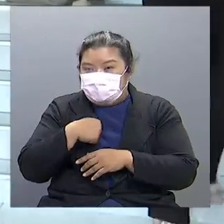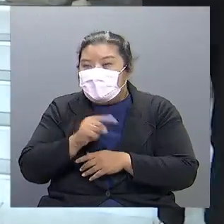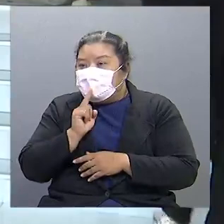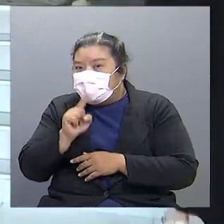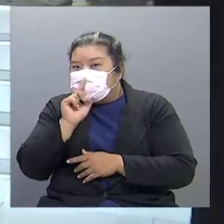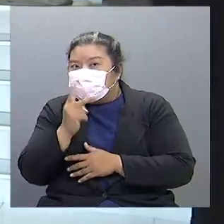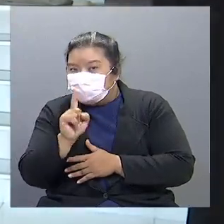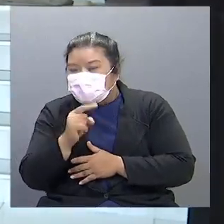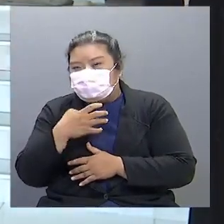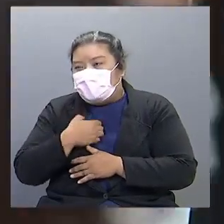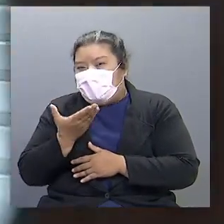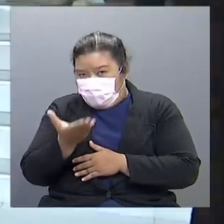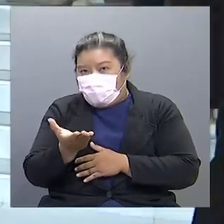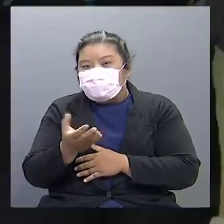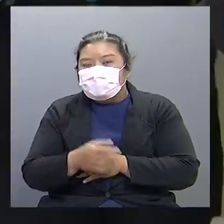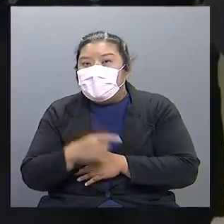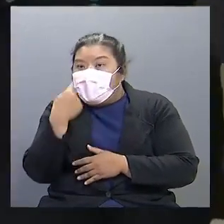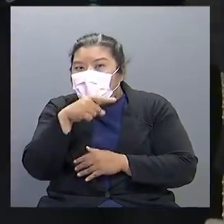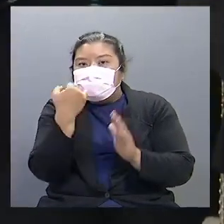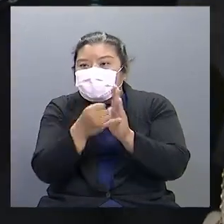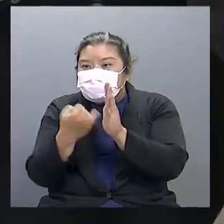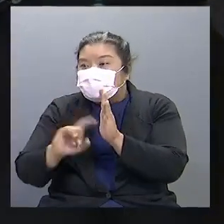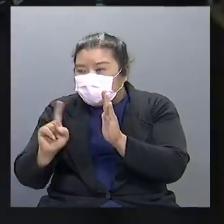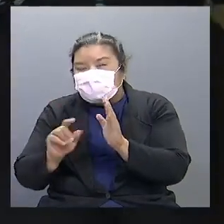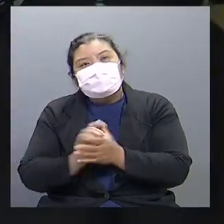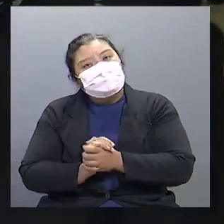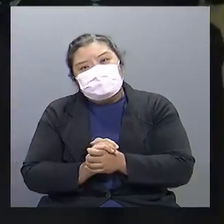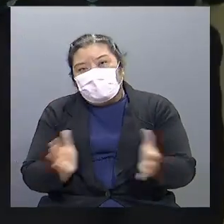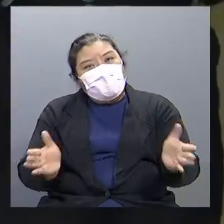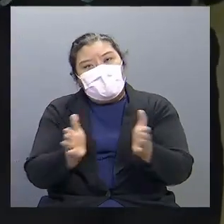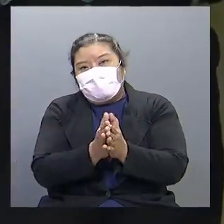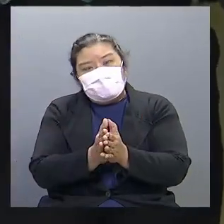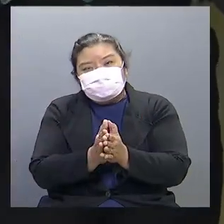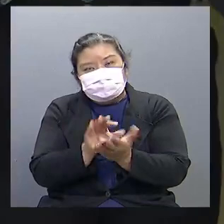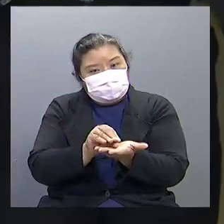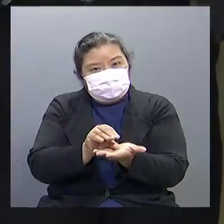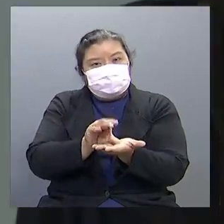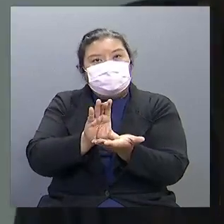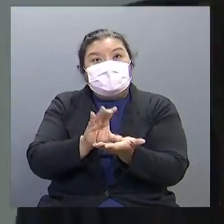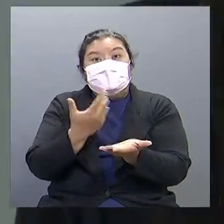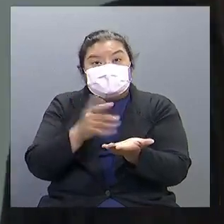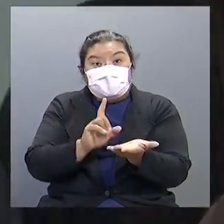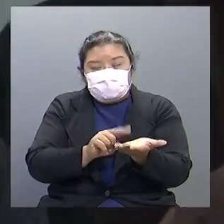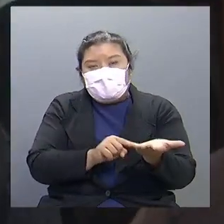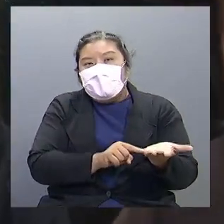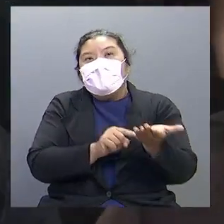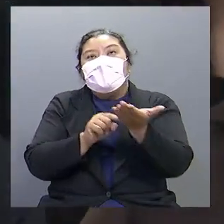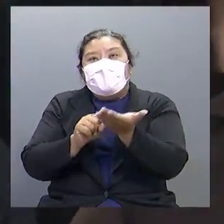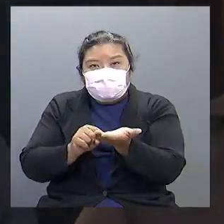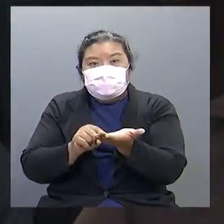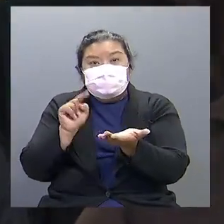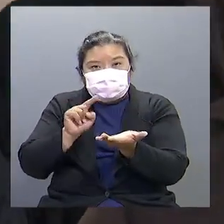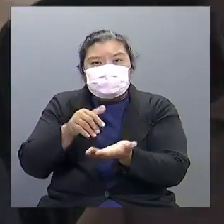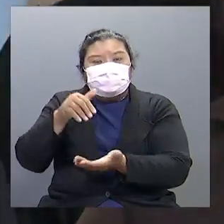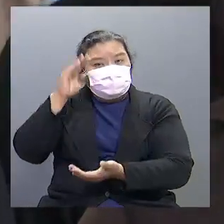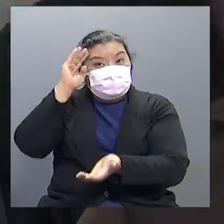สำนวนคดีของผู้เสียหายทุกคนมารวมเป็นสำนวนเดียวกันให้ทางกองบัญชาการสอบสวนกลางเป็นผู้รับผิ